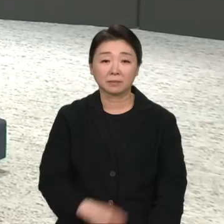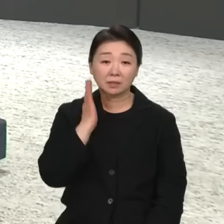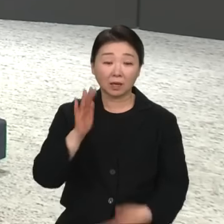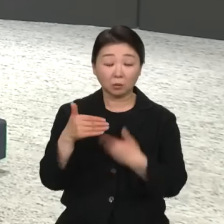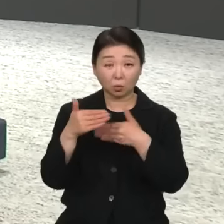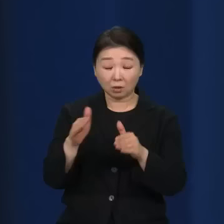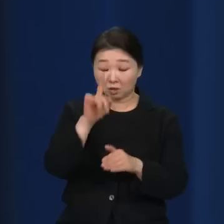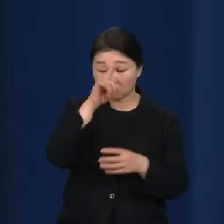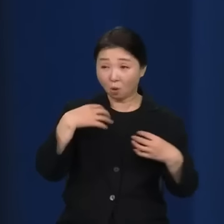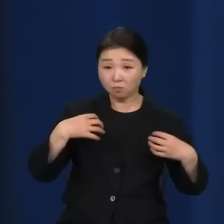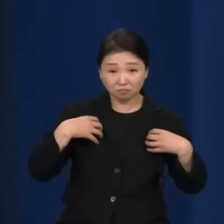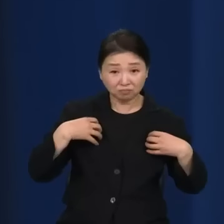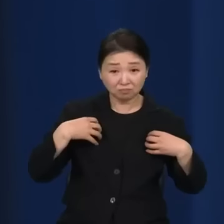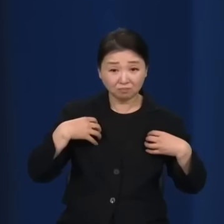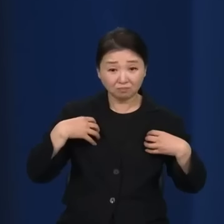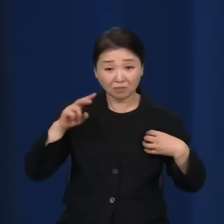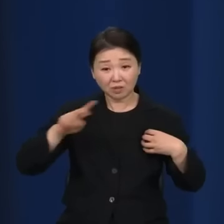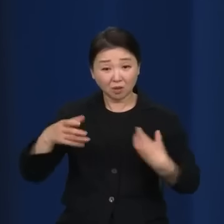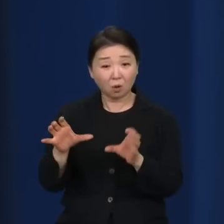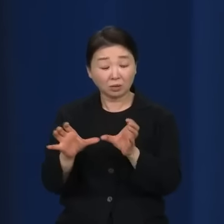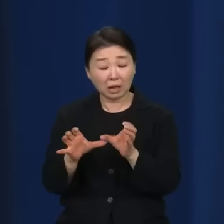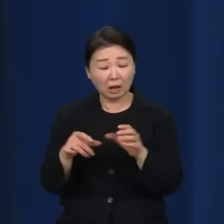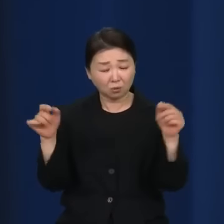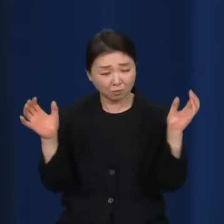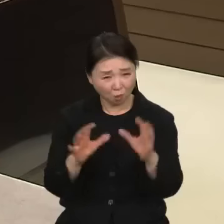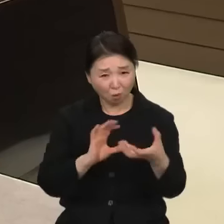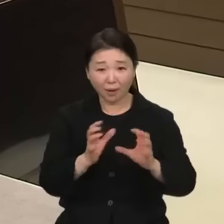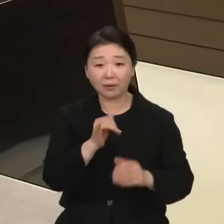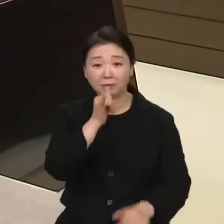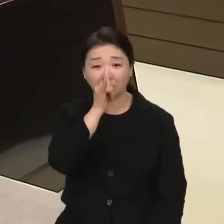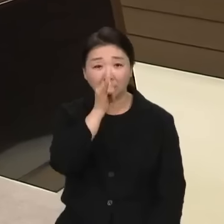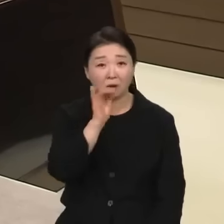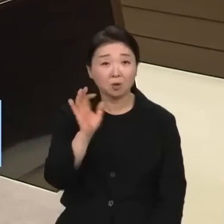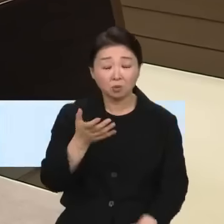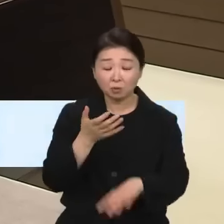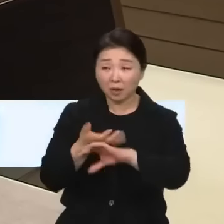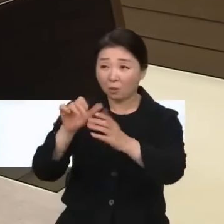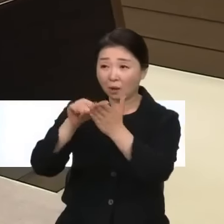대통령실과 정부 여당이 오늘 한자리에 모여 회의를 했습니다. 최근 해외